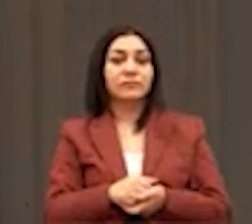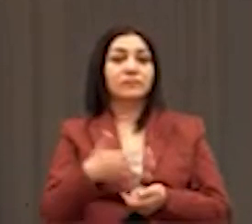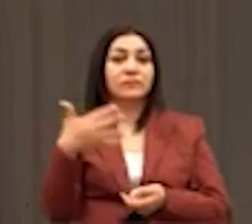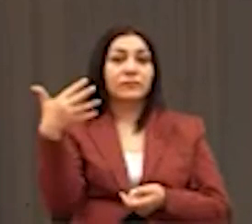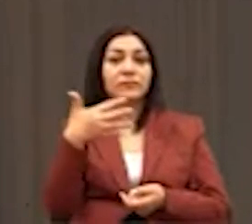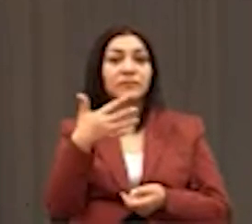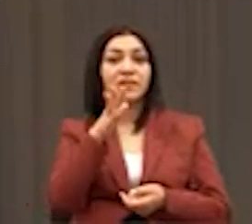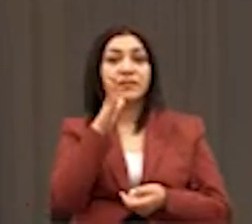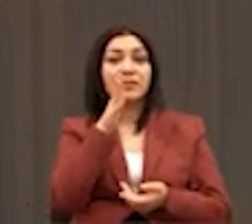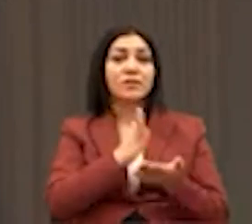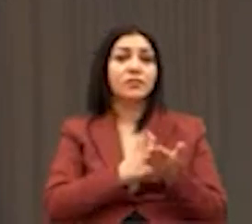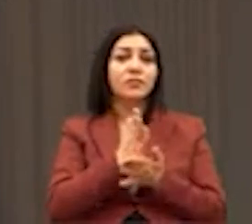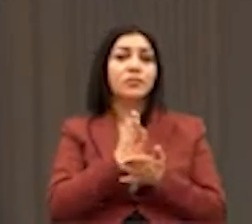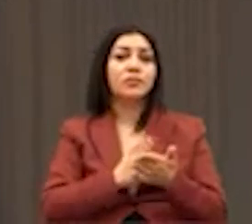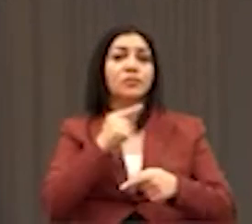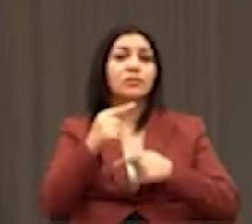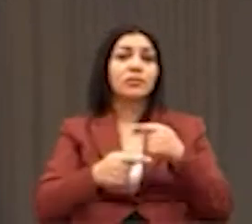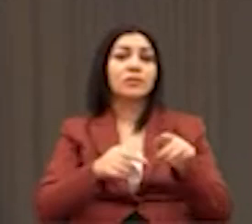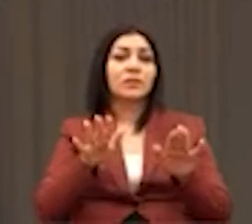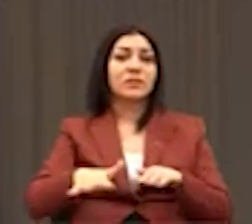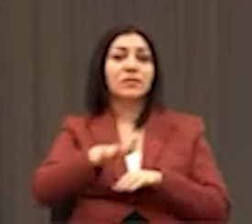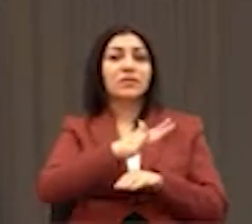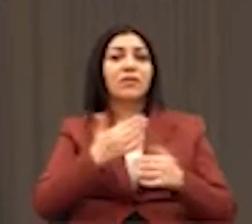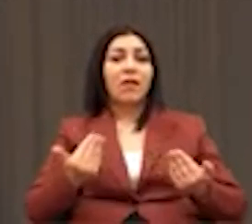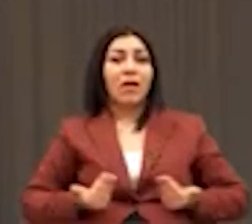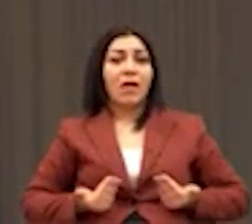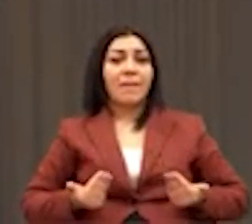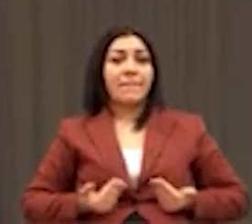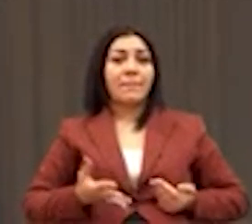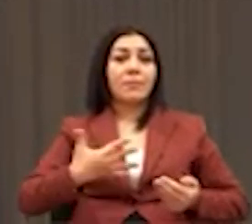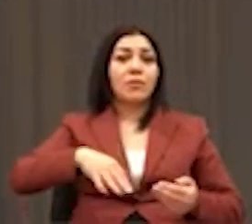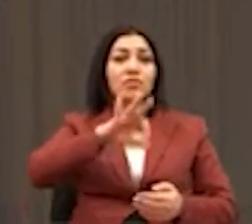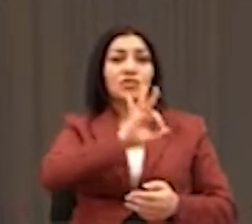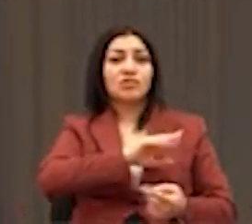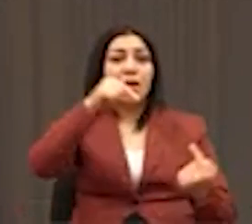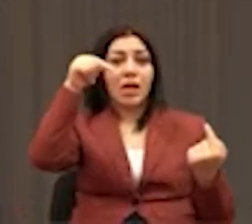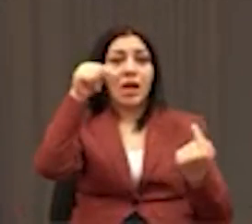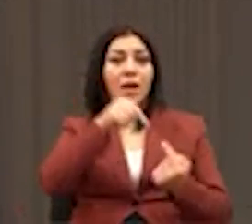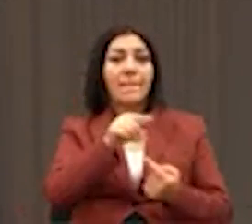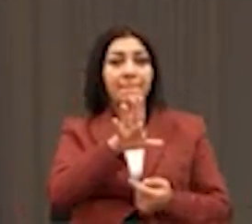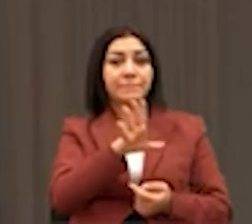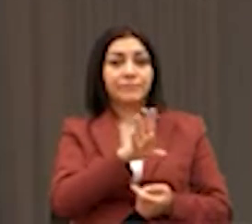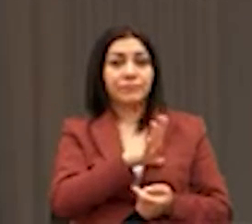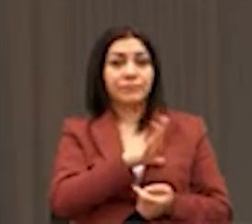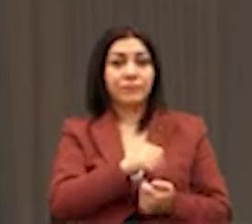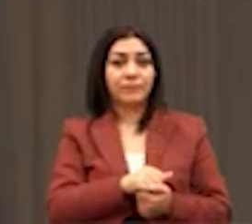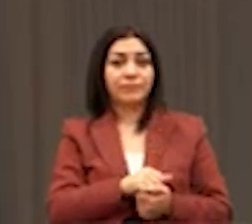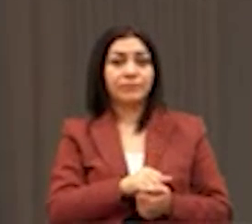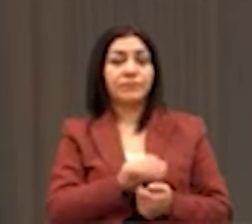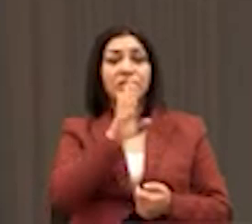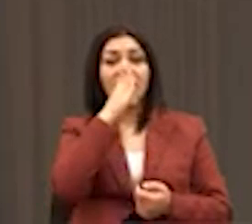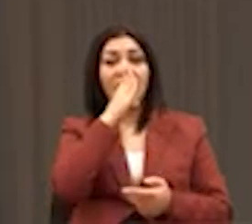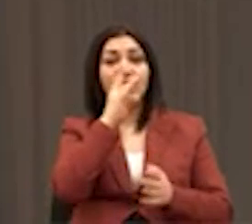5,000 տարի մենք այս տարածաշրջանում ենք ապրել ու բոլորի շահերը էլի համընկել է, բայց երբ որ ունեցել ենք